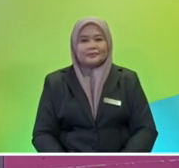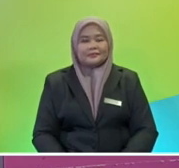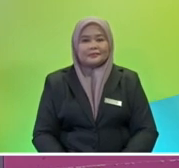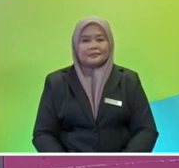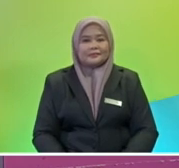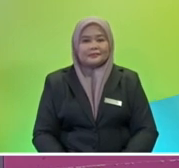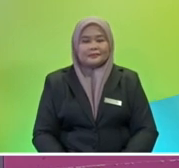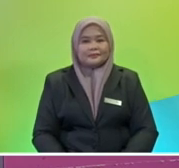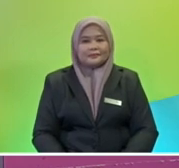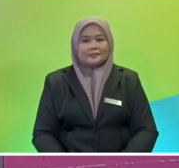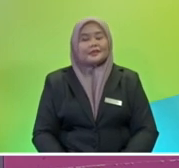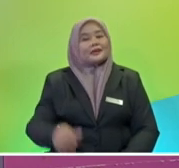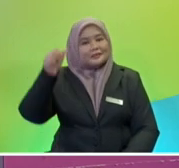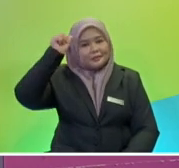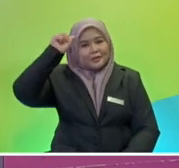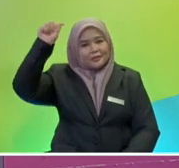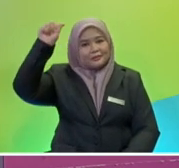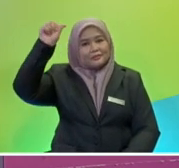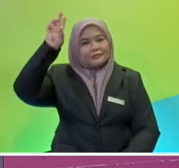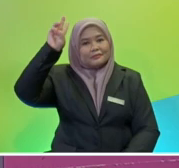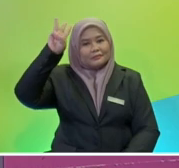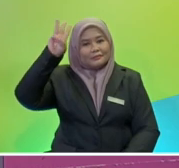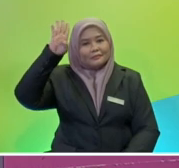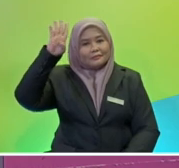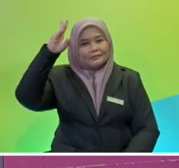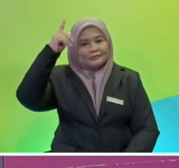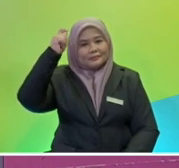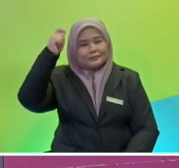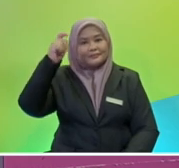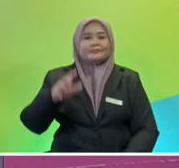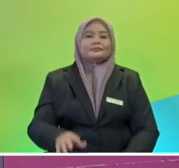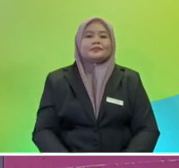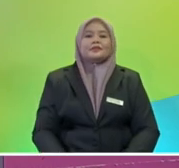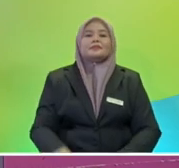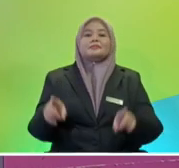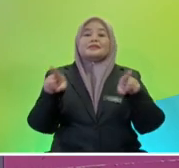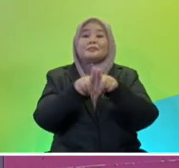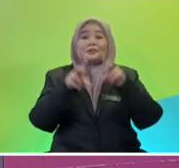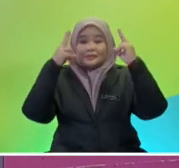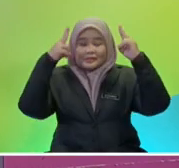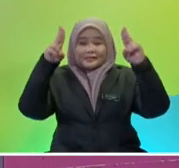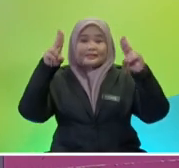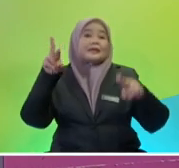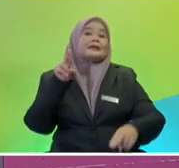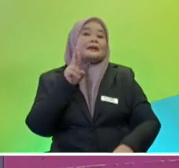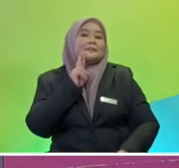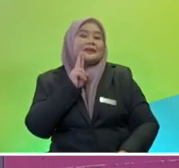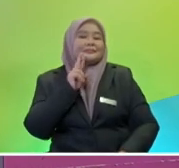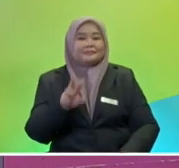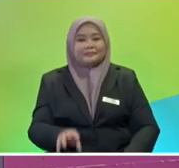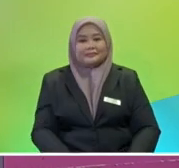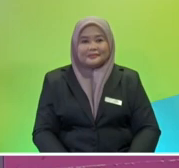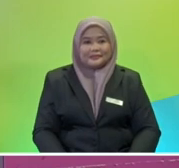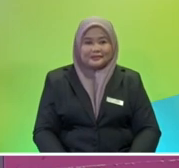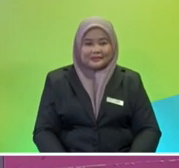ajma'in Assalamualaikum warahmatullahi wabarakatuh bersama Ustadzah Siti Rahma binti syahpudin ataupun